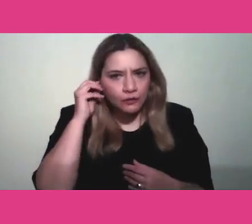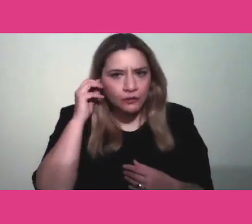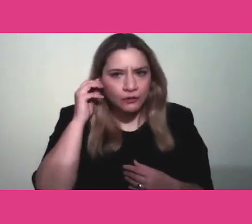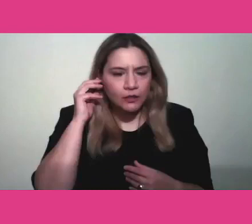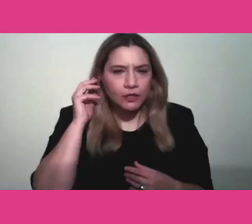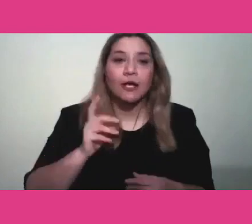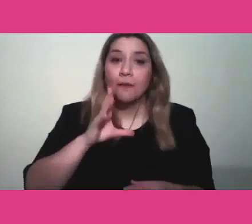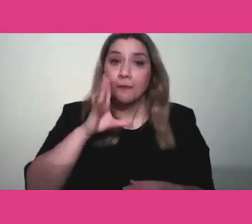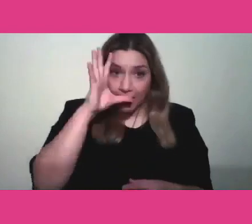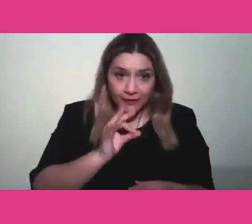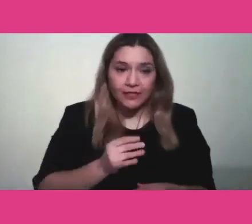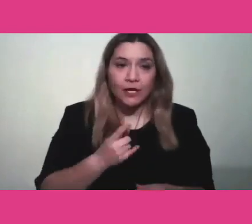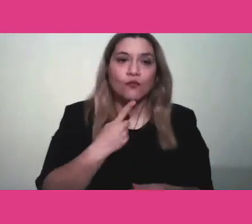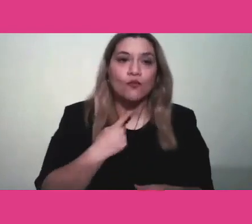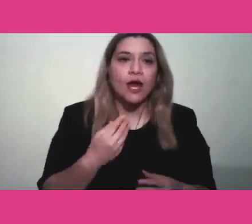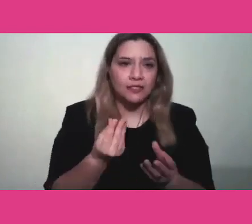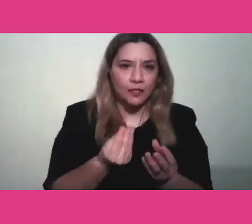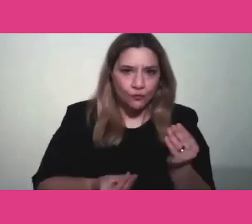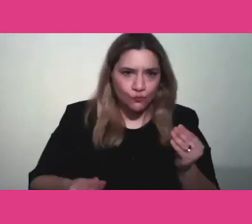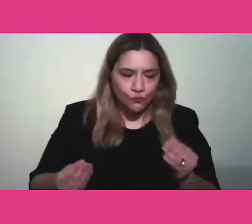πραγματικά ήταν